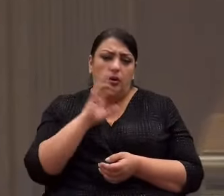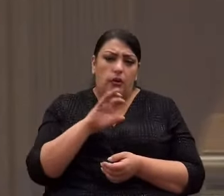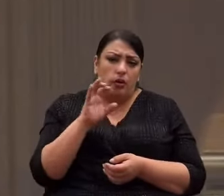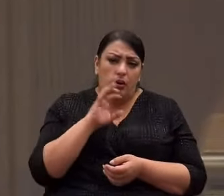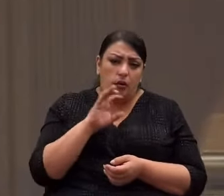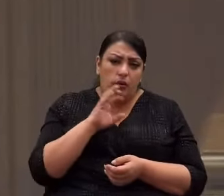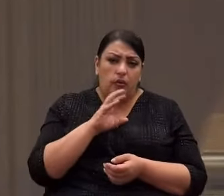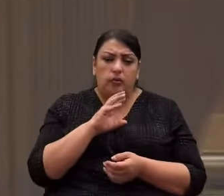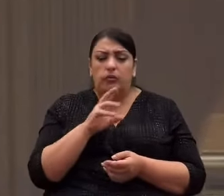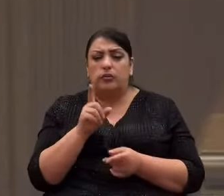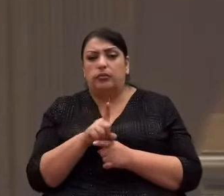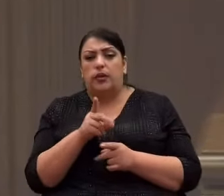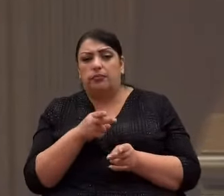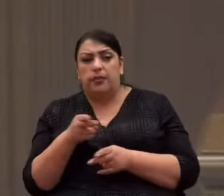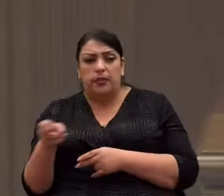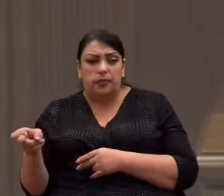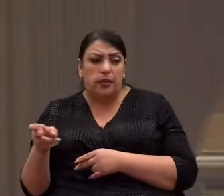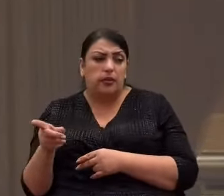հետ կապված